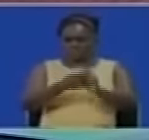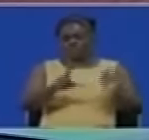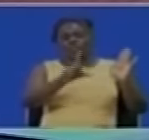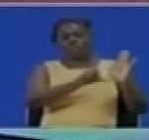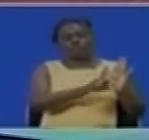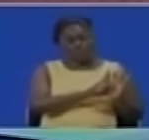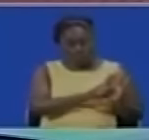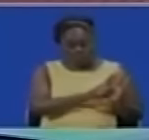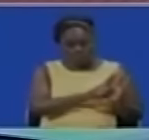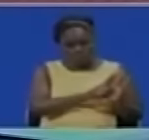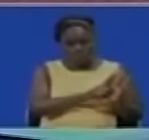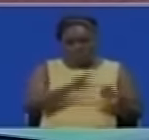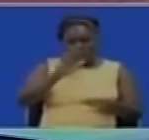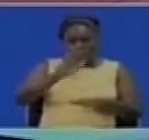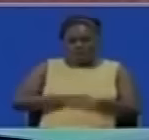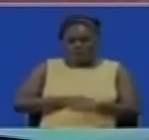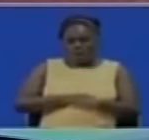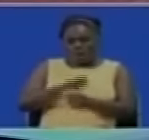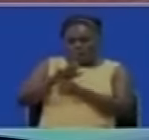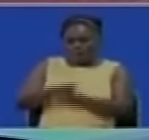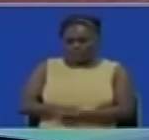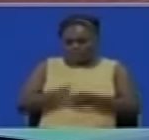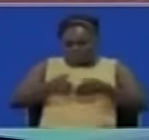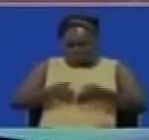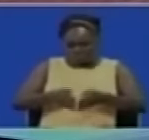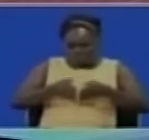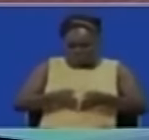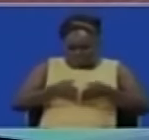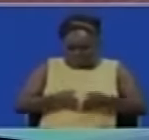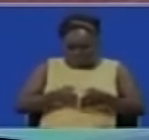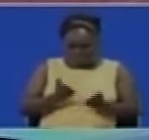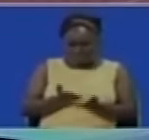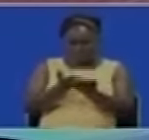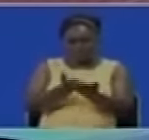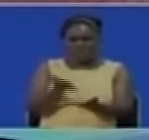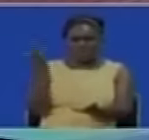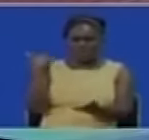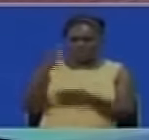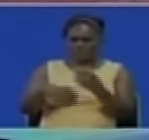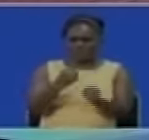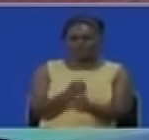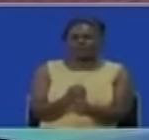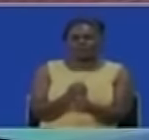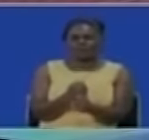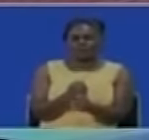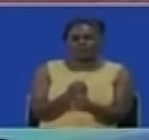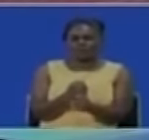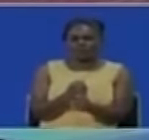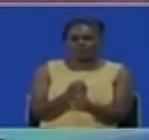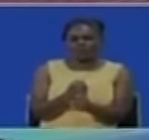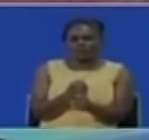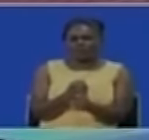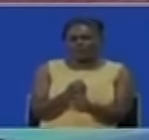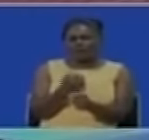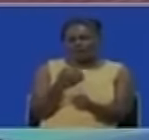katika sheria inayohusu dhulma za ngono. Ni mswada ambao uliwasilishwa bungeni mwaka jana na Florence Mutua.